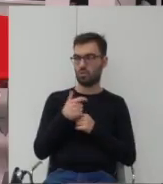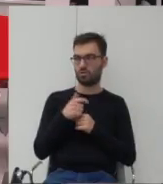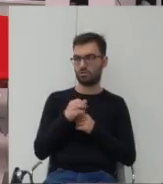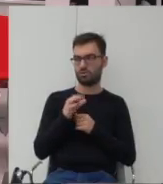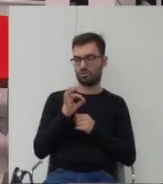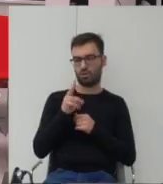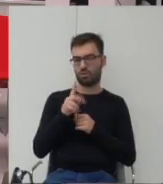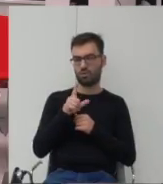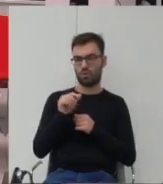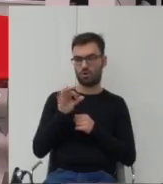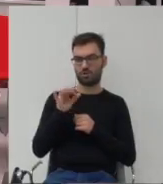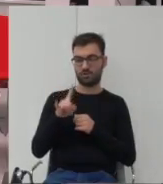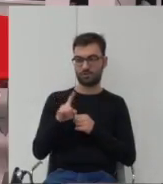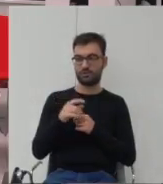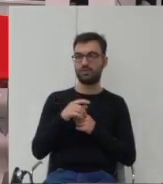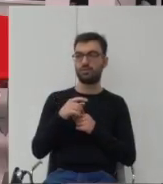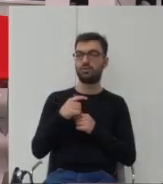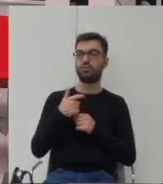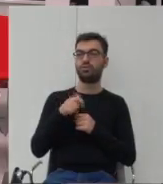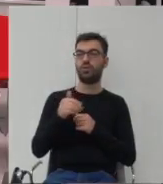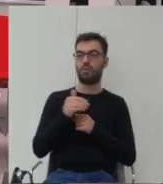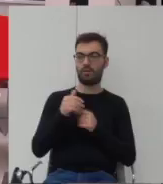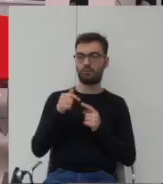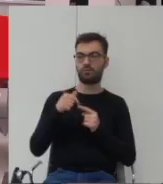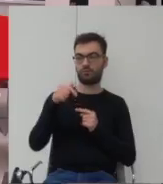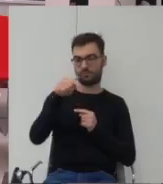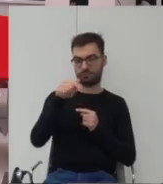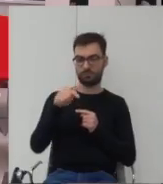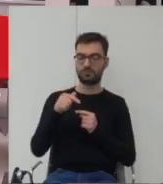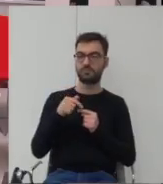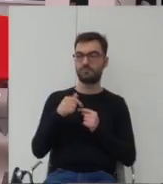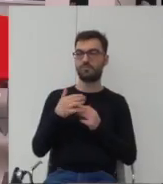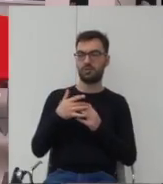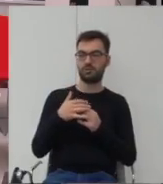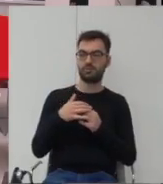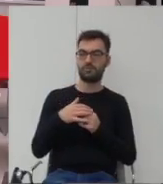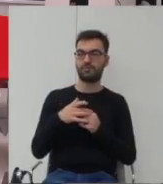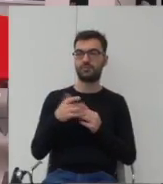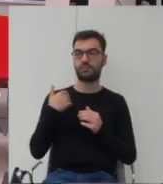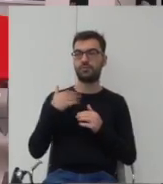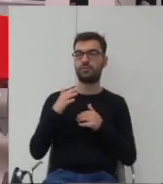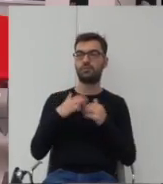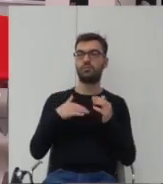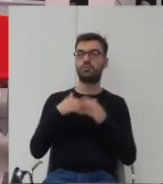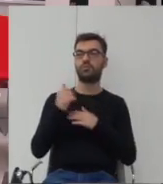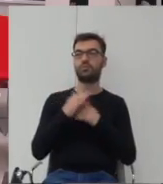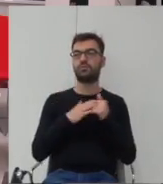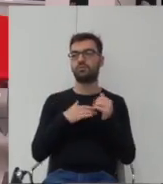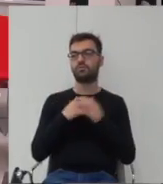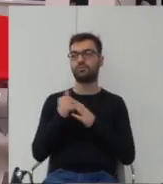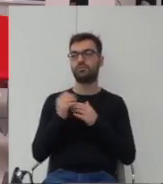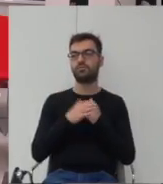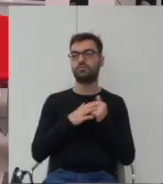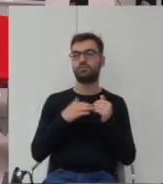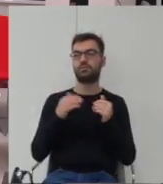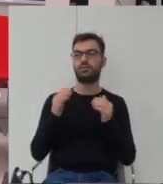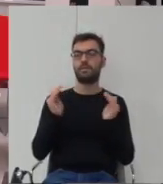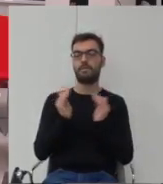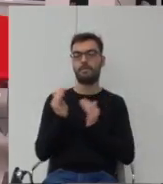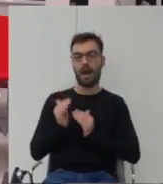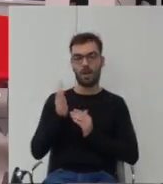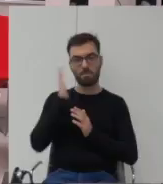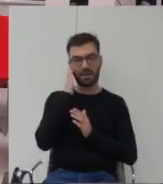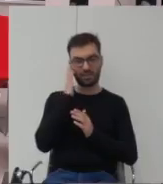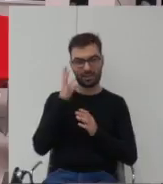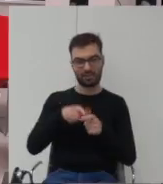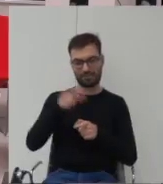metrów, znaczy 100 metrów od tego domu do metra Stokłosy, wybudowano budynek małych